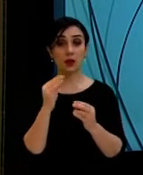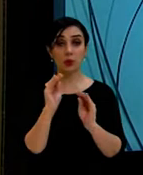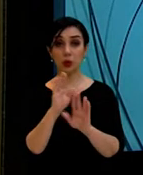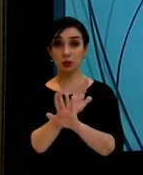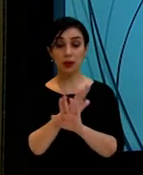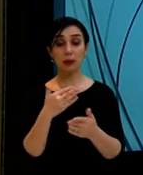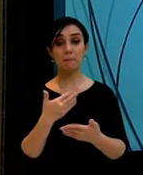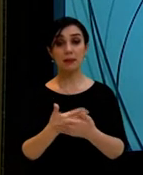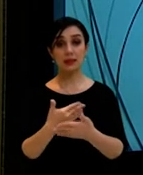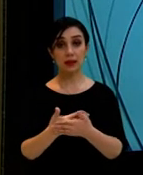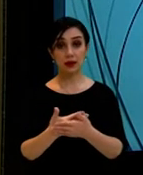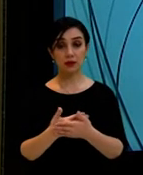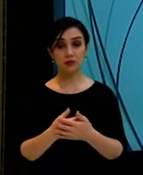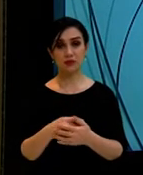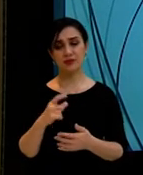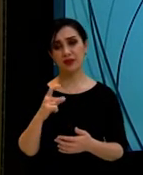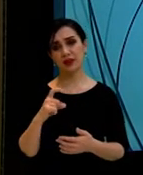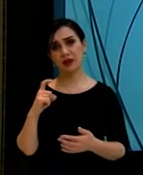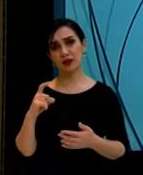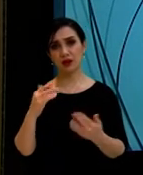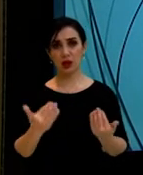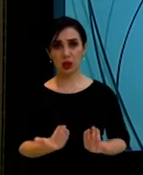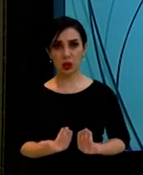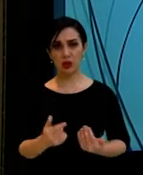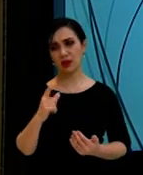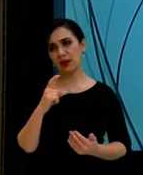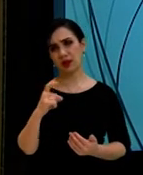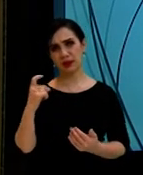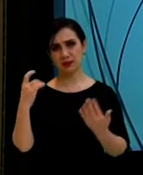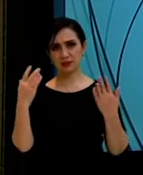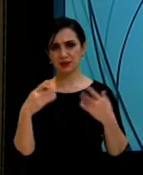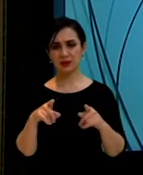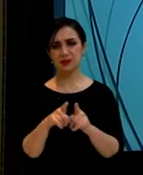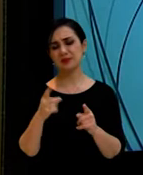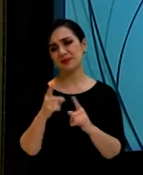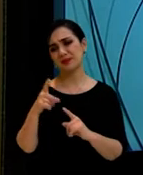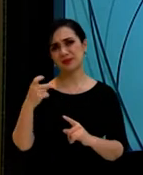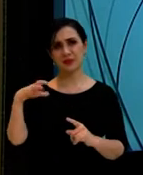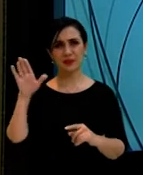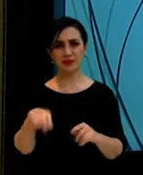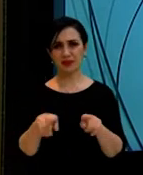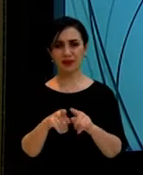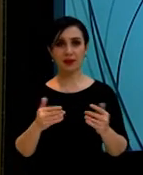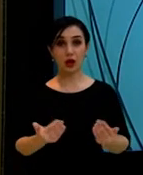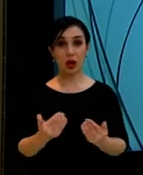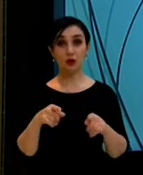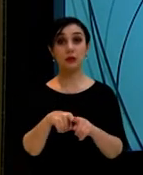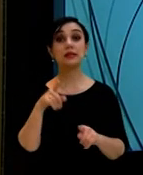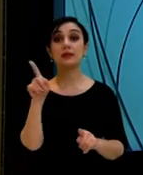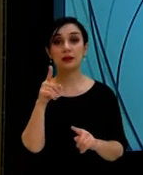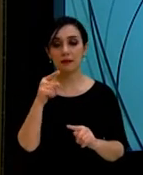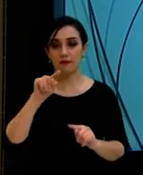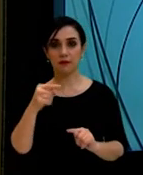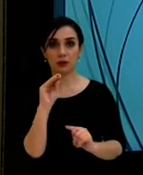Masalan, eh hayot. Mana ehdan keyin virgul qo'yilmadi. Eh hayot, undalmadan keyin esa